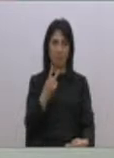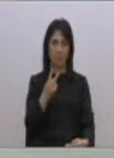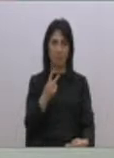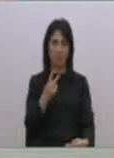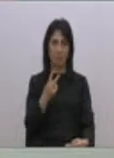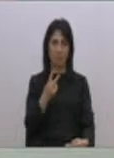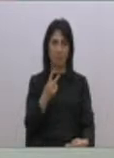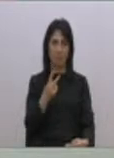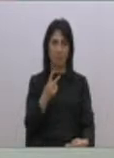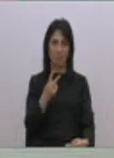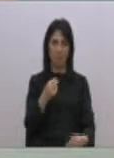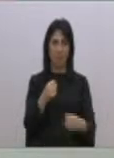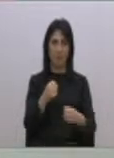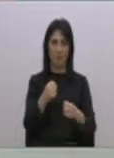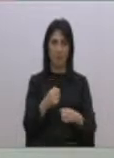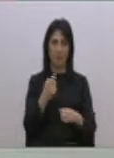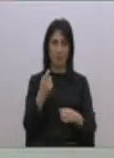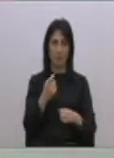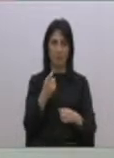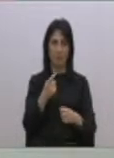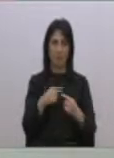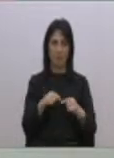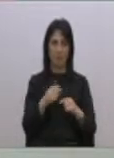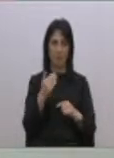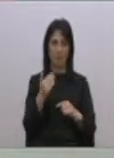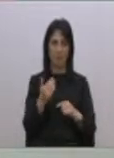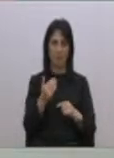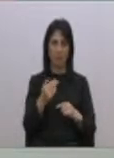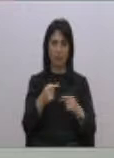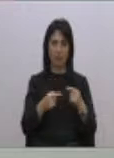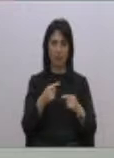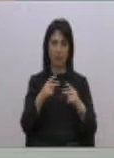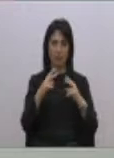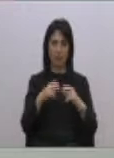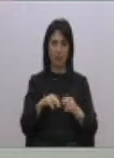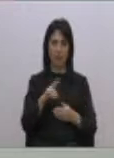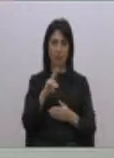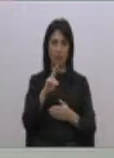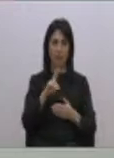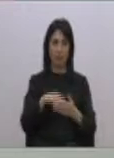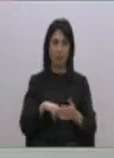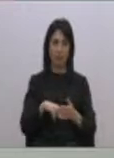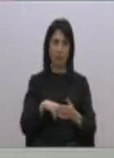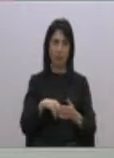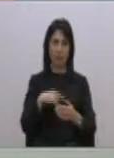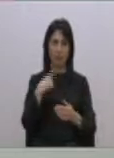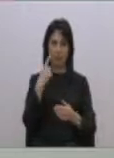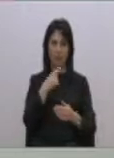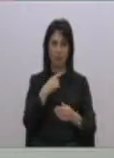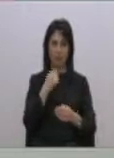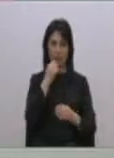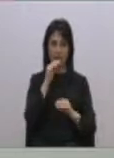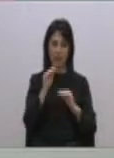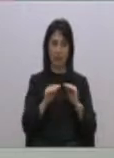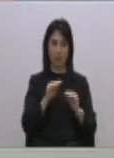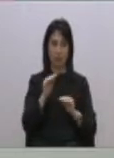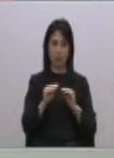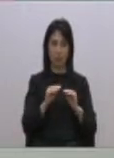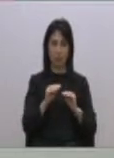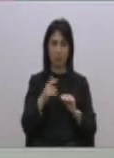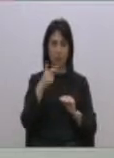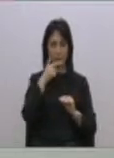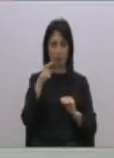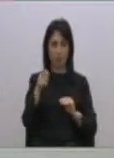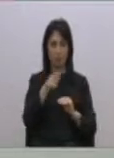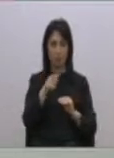Metormete. Uplemasul organul smir, tavebis ganhiba, autorizabil pirsa de infrastructuris, operator